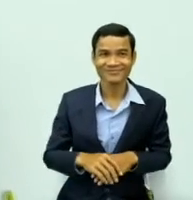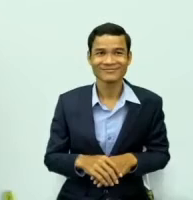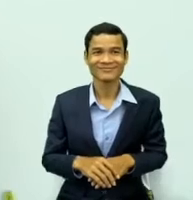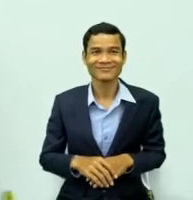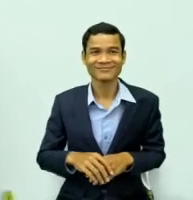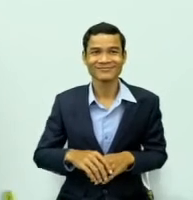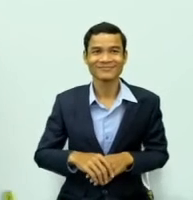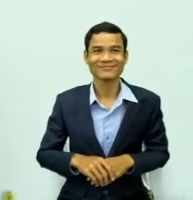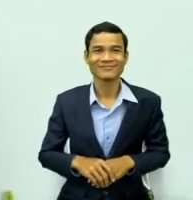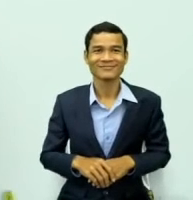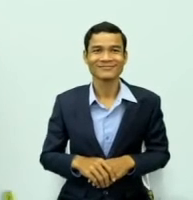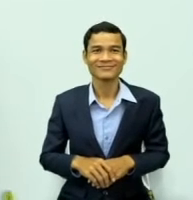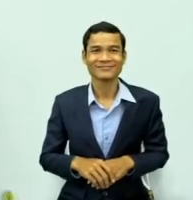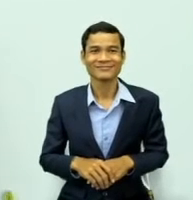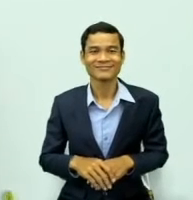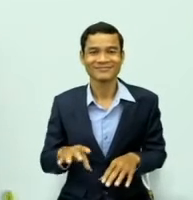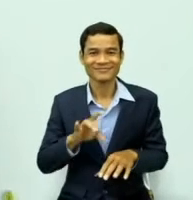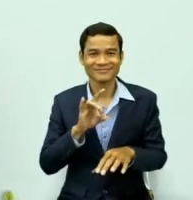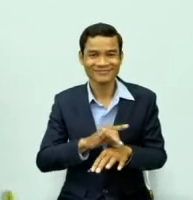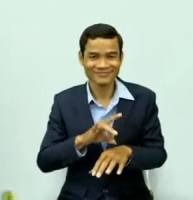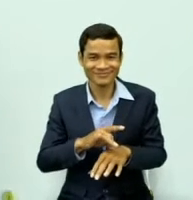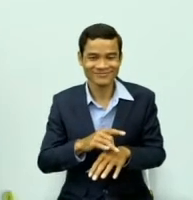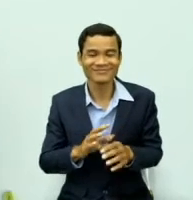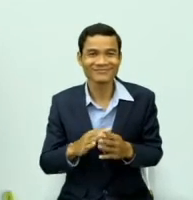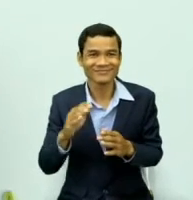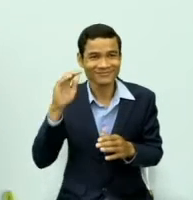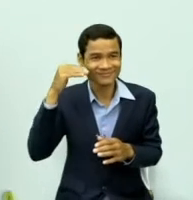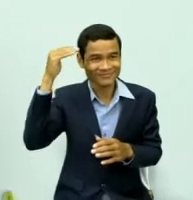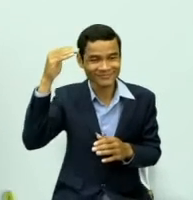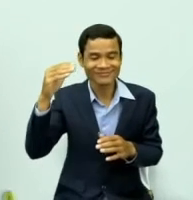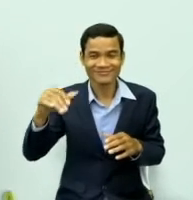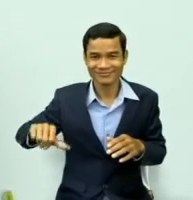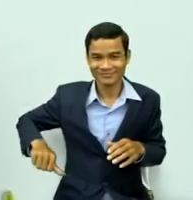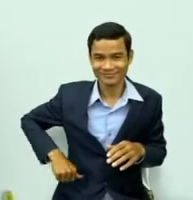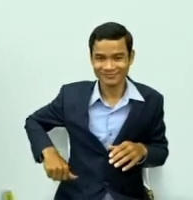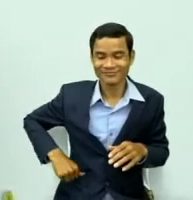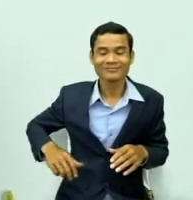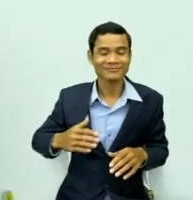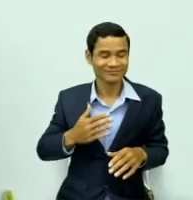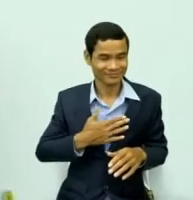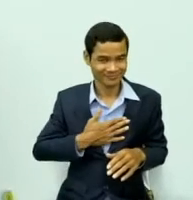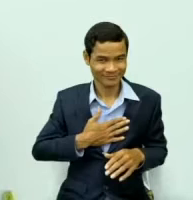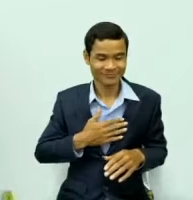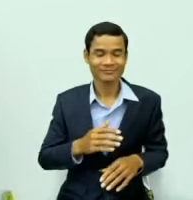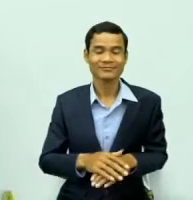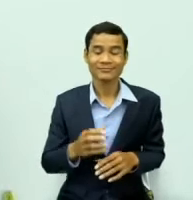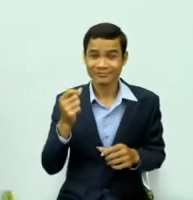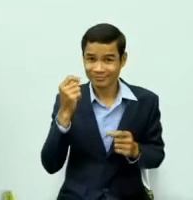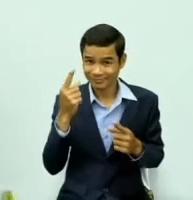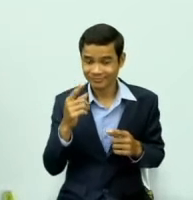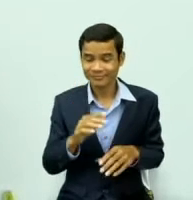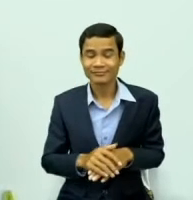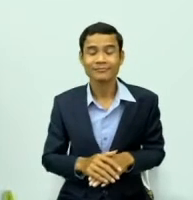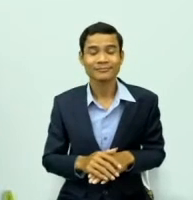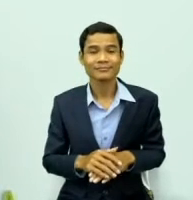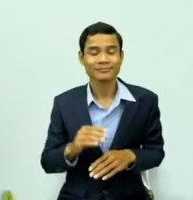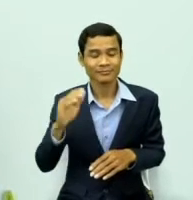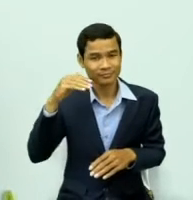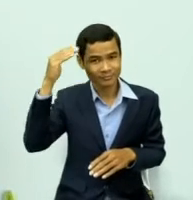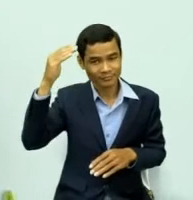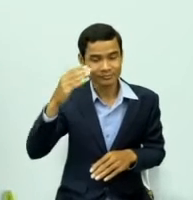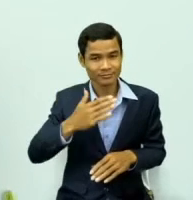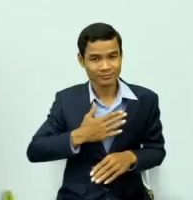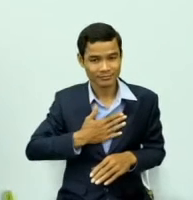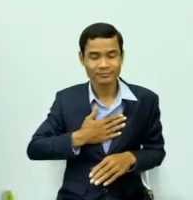ưu thì hó thà bò nhóm nhé nhỏ nhóm chà toàn hai con chà đầu tiết